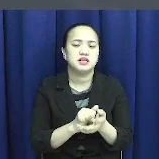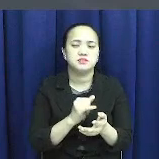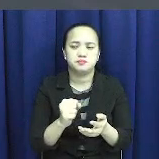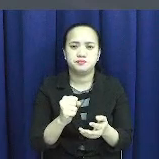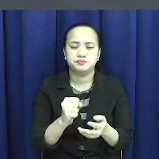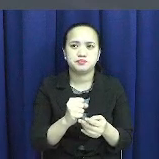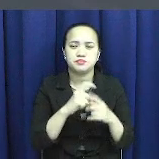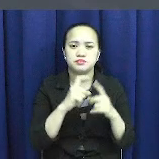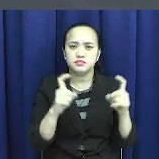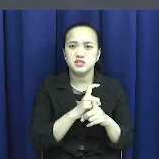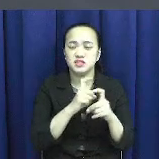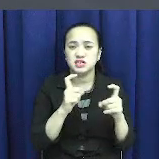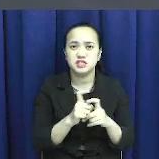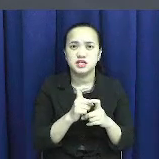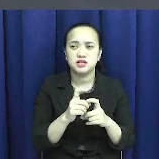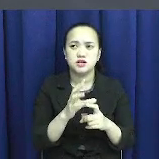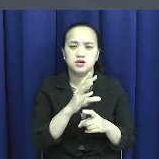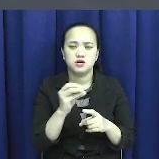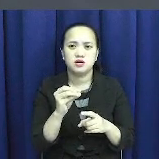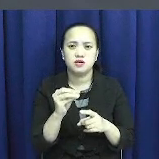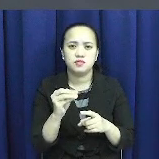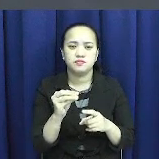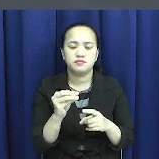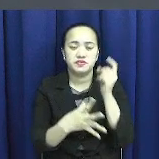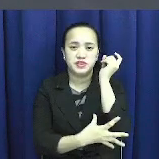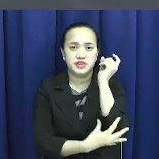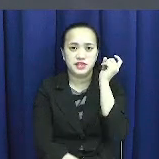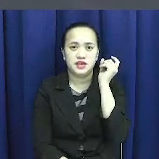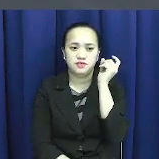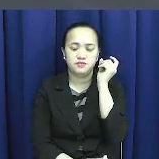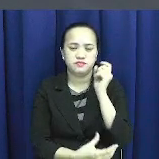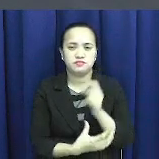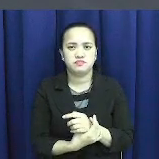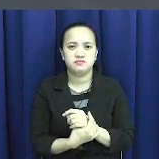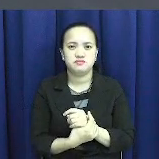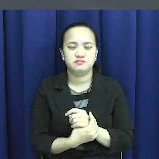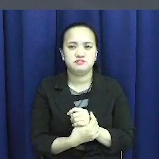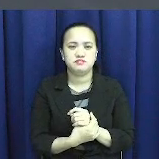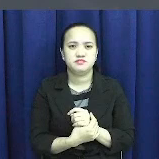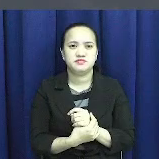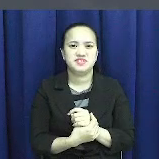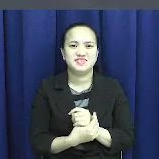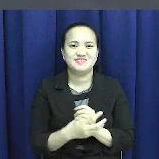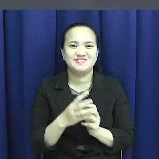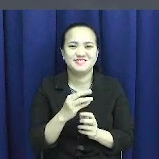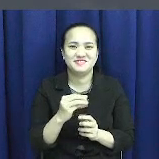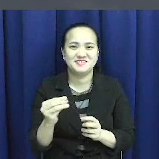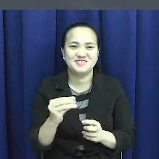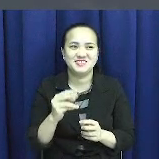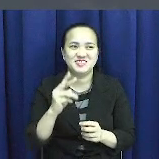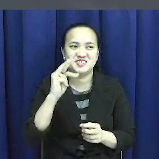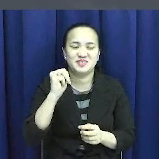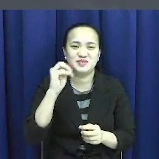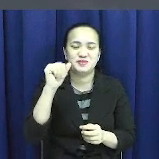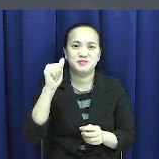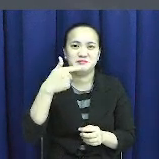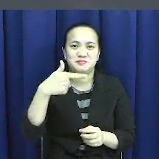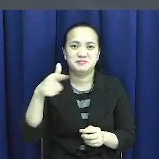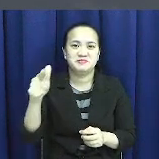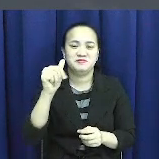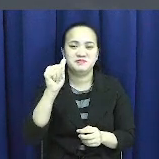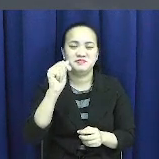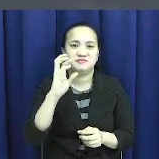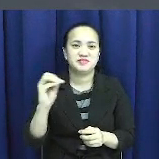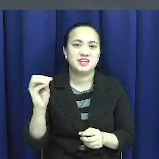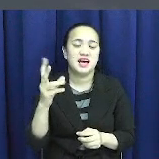ikaw ay nagnakaw ka ng mangga pero hindi mo nilagyan ng bagoong. Dahil ganyan